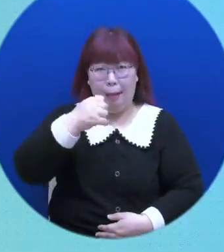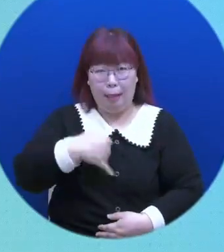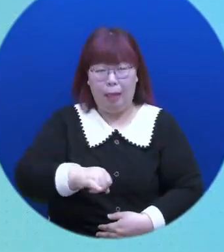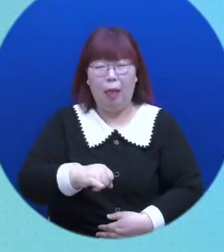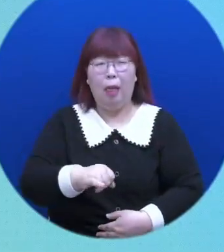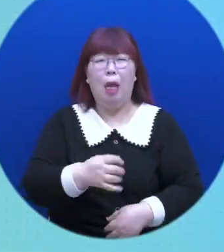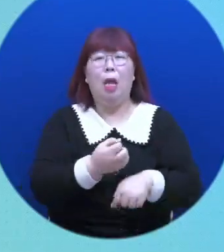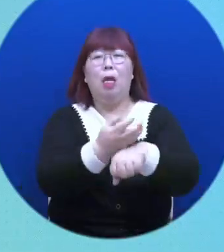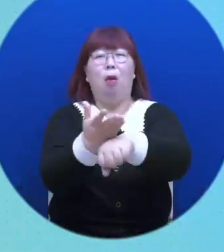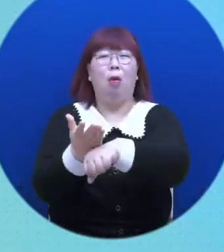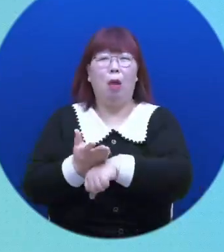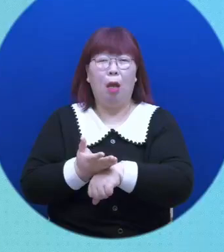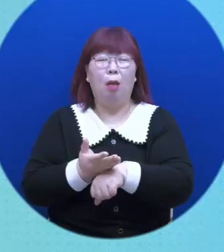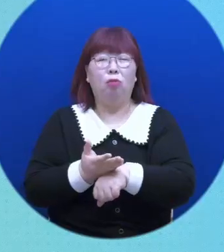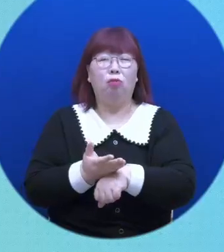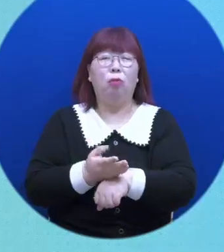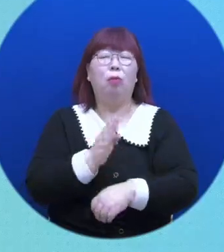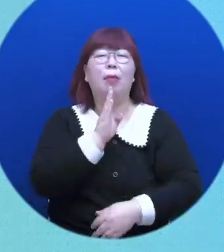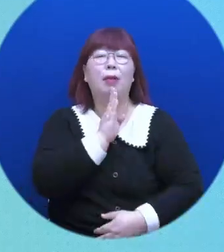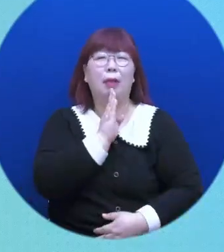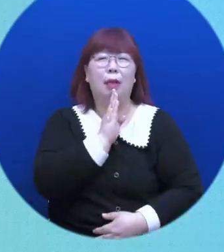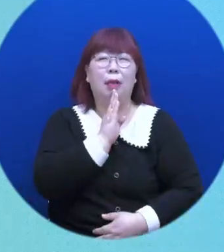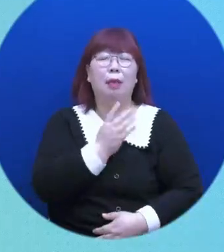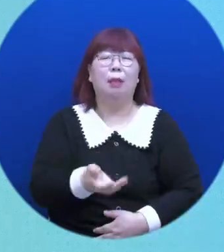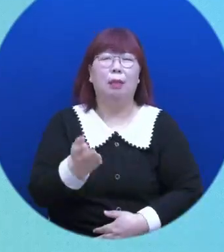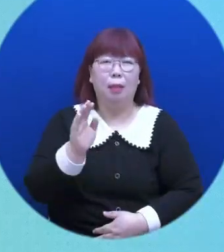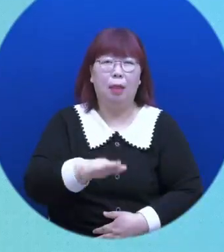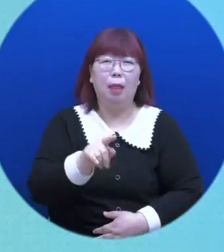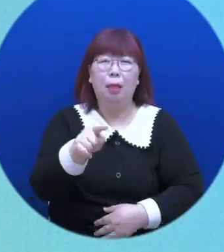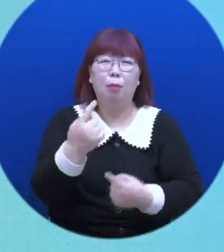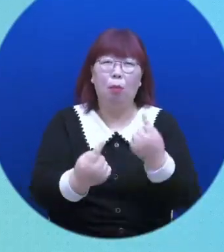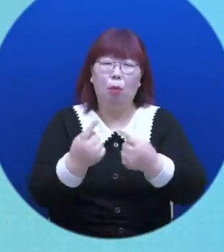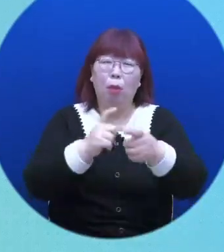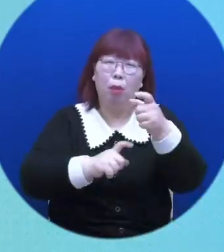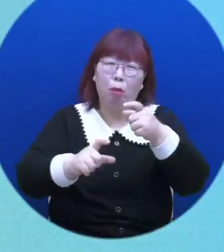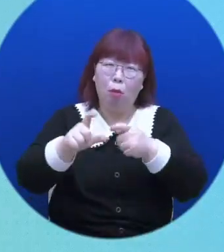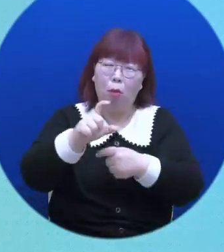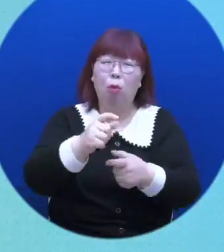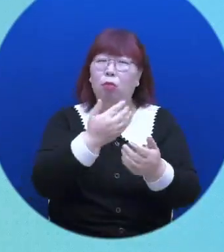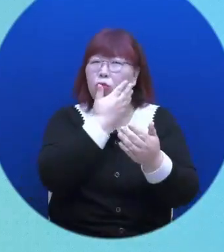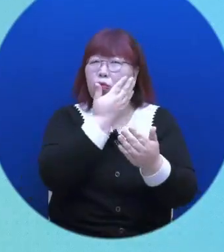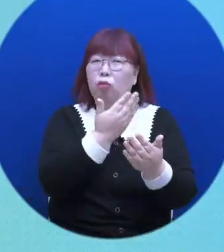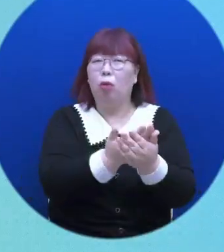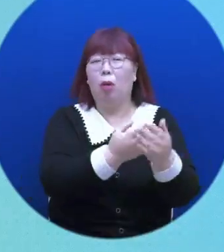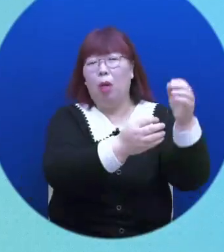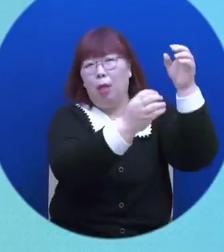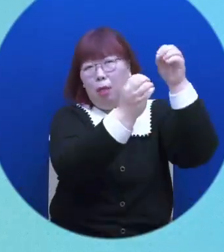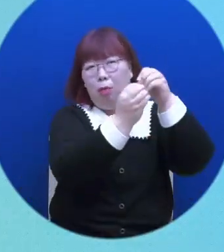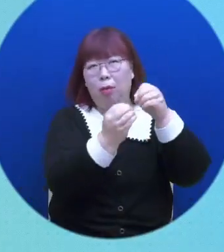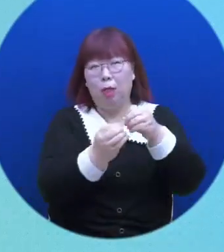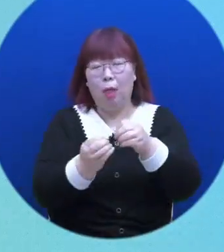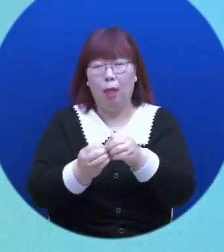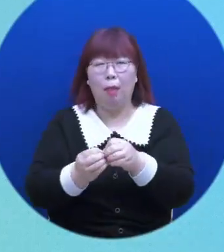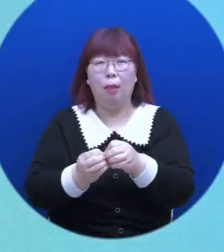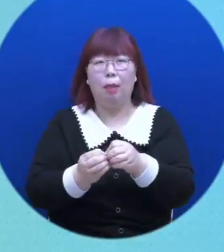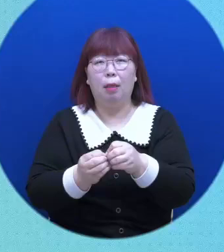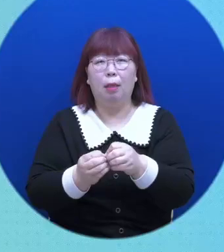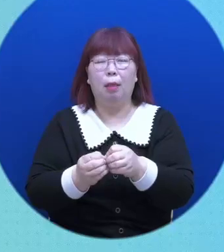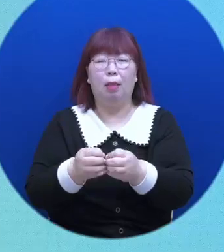건 사실입니다. 하지만 이보다 더 중요한 유산이 있는데 그